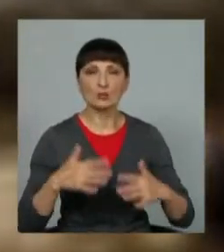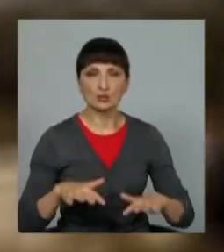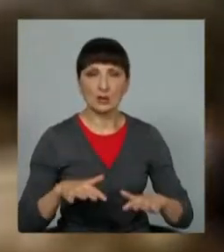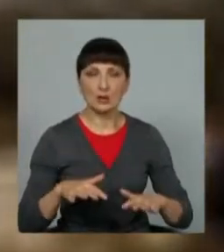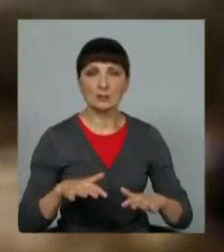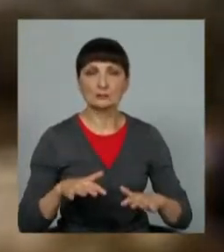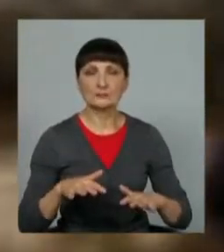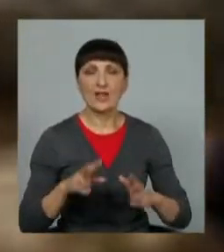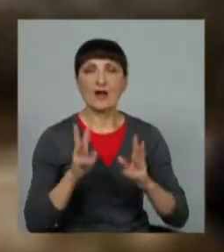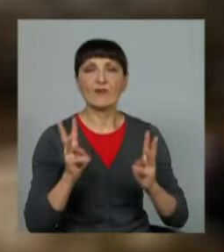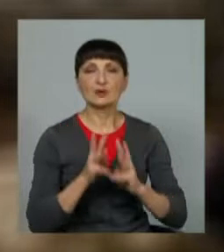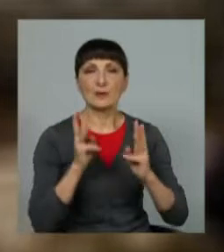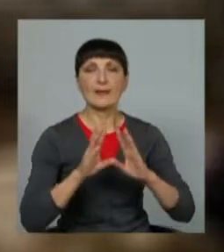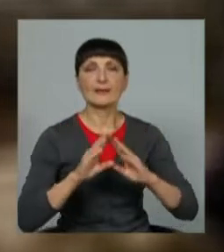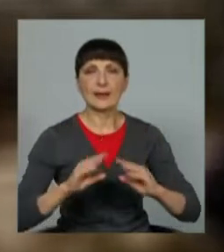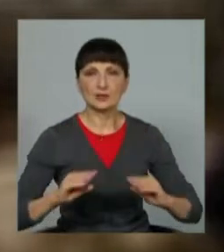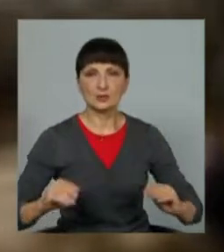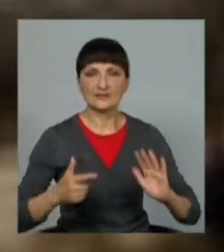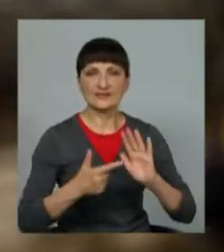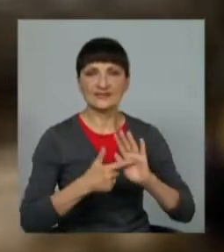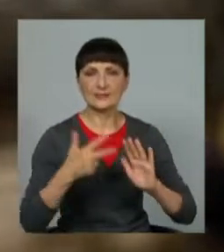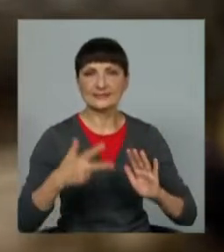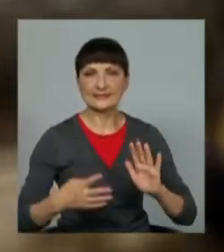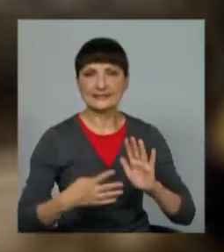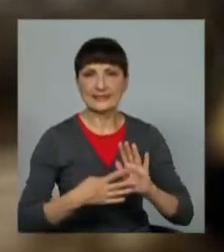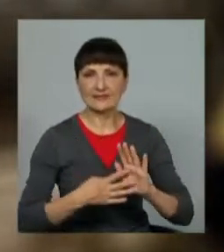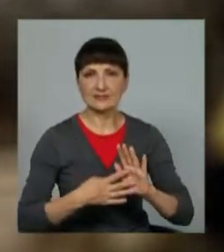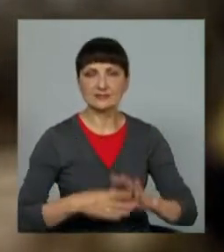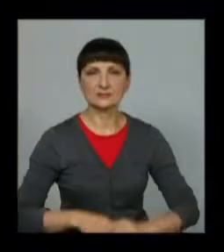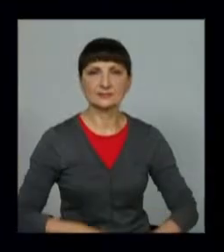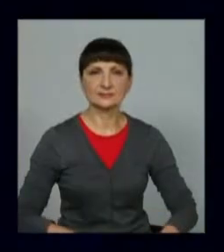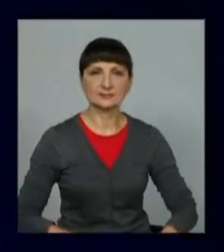Принятыми мерами возгорание локализовано 7 часов 39 минут.